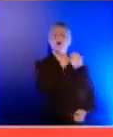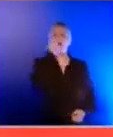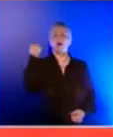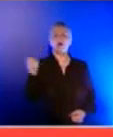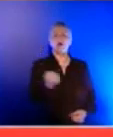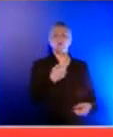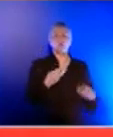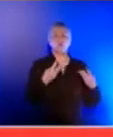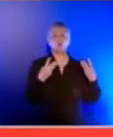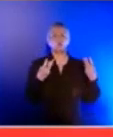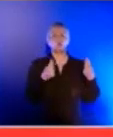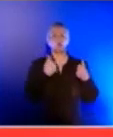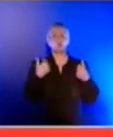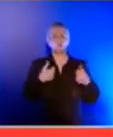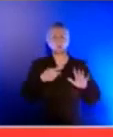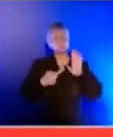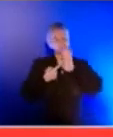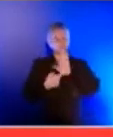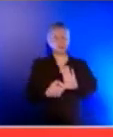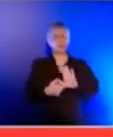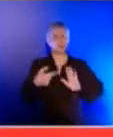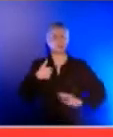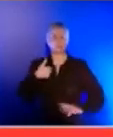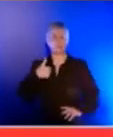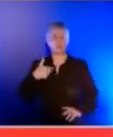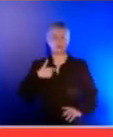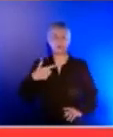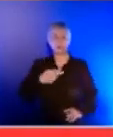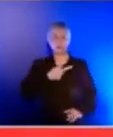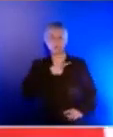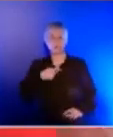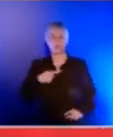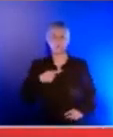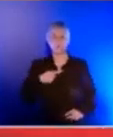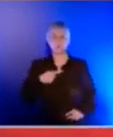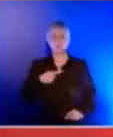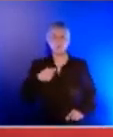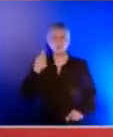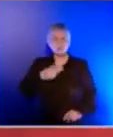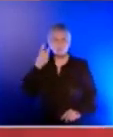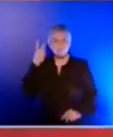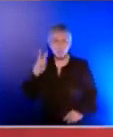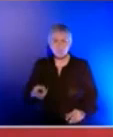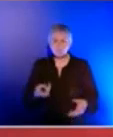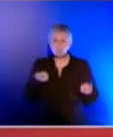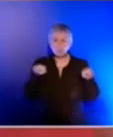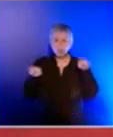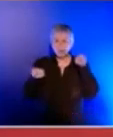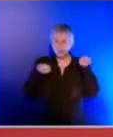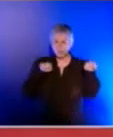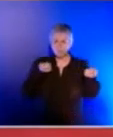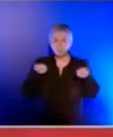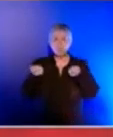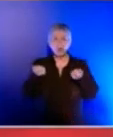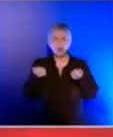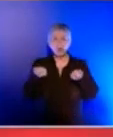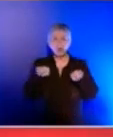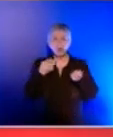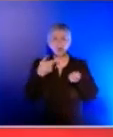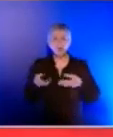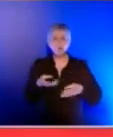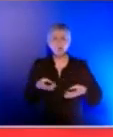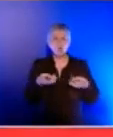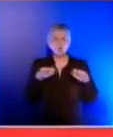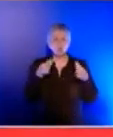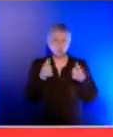δεν ενισχύει το Εθνικό Σύστημα Υγείας, την ώρα που έχει αποτύχει στρατηγικά στη διαχείριση της πανδημίας, μετράμε ήδη δυστυχώς